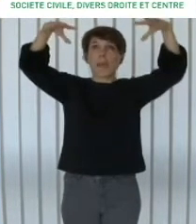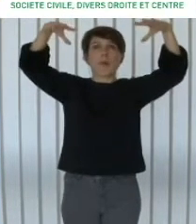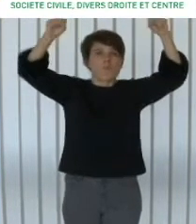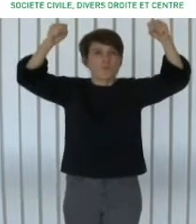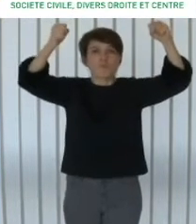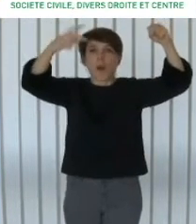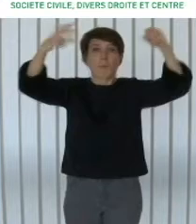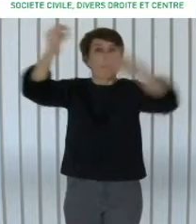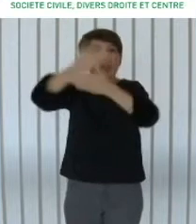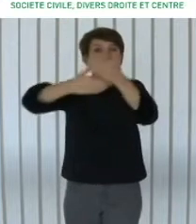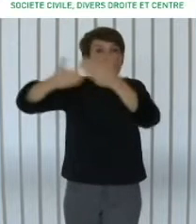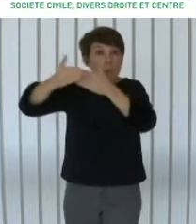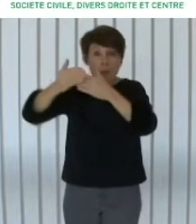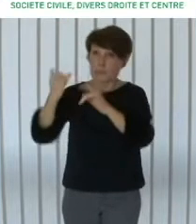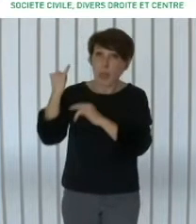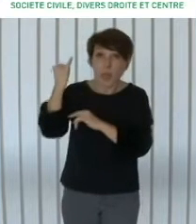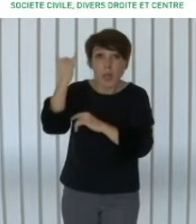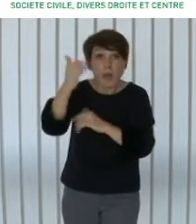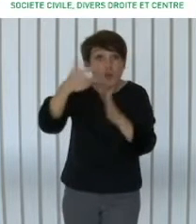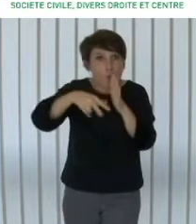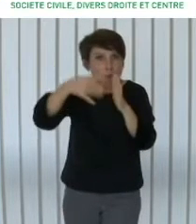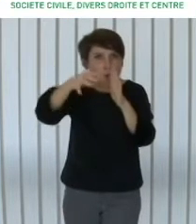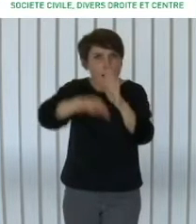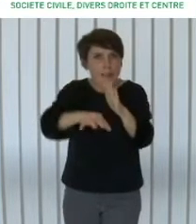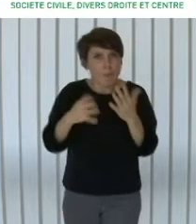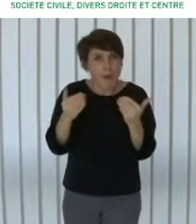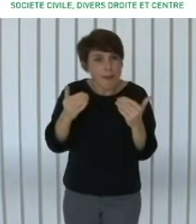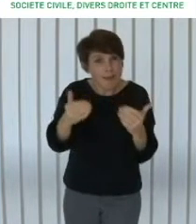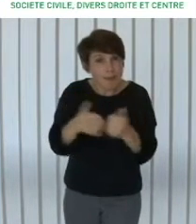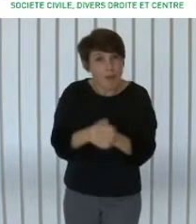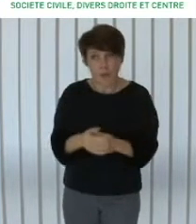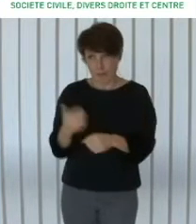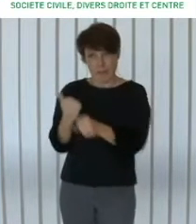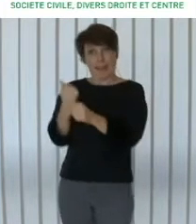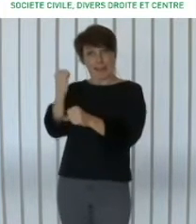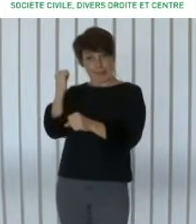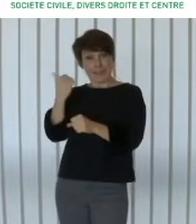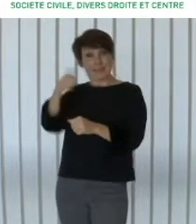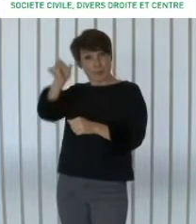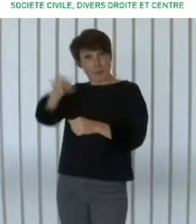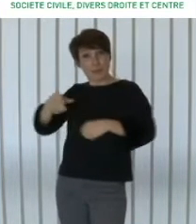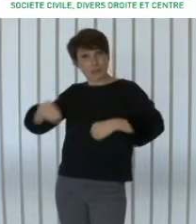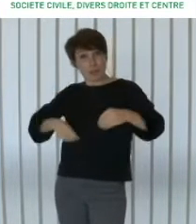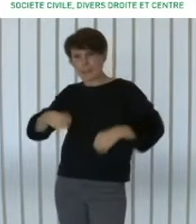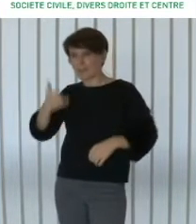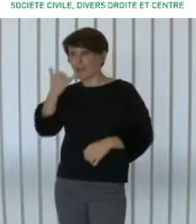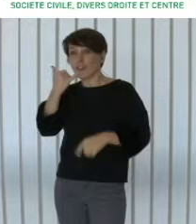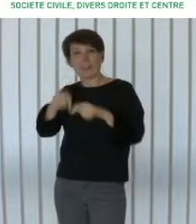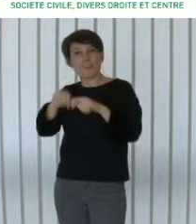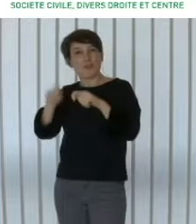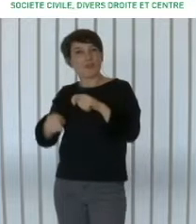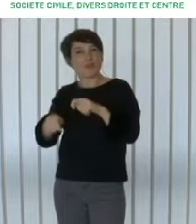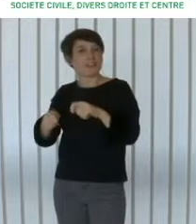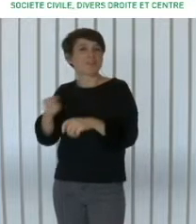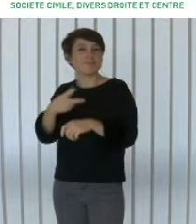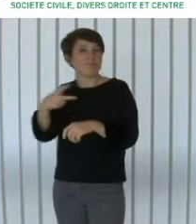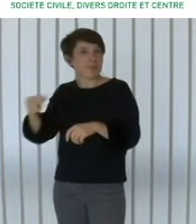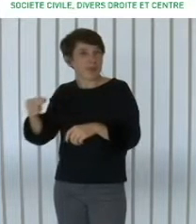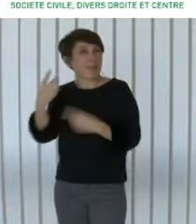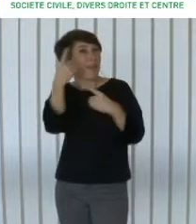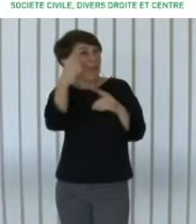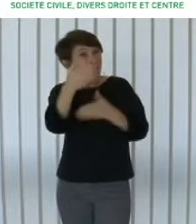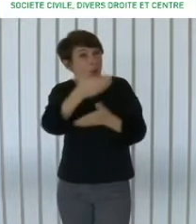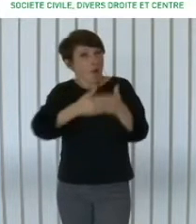et l'an passé, il a fallu à un directeur attendre 4 mois pour obtenir le remplacement du téléphone fixe de l'école qui ne marchait